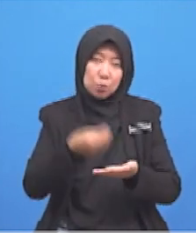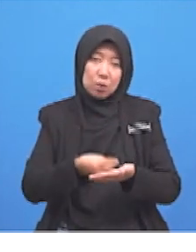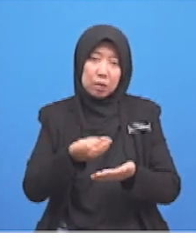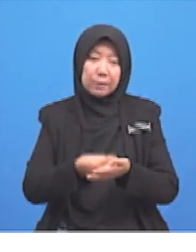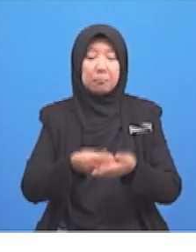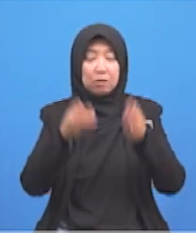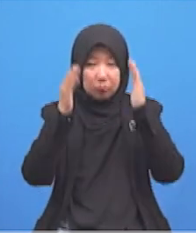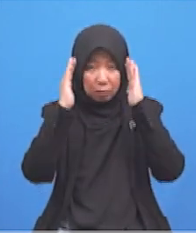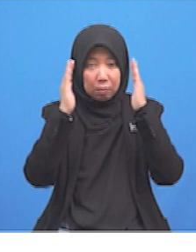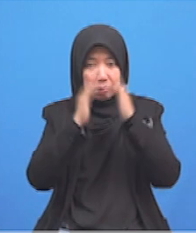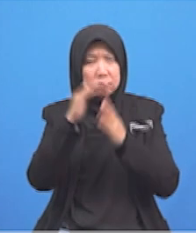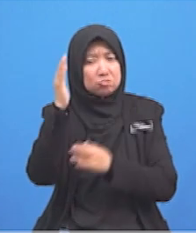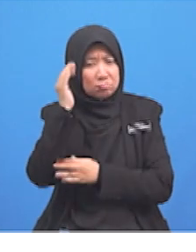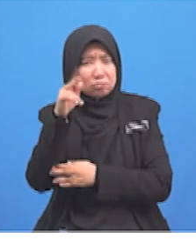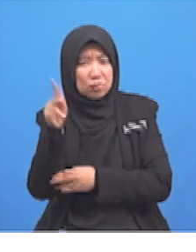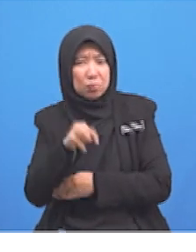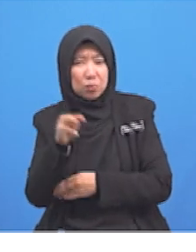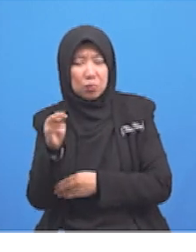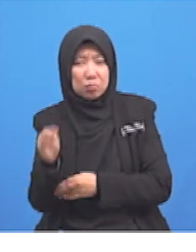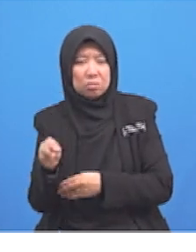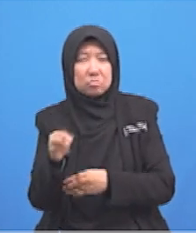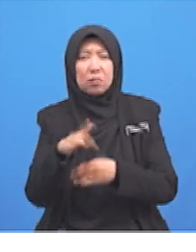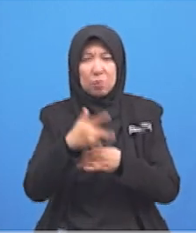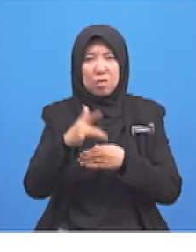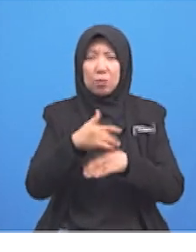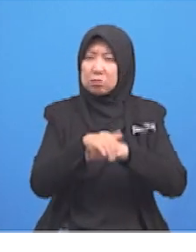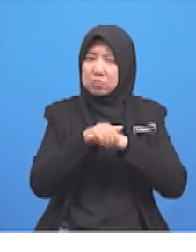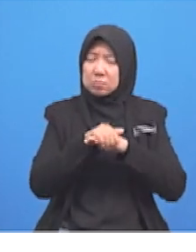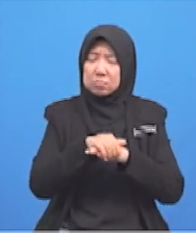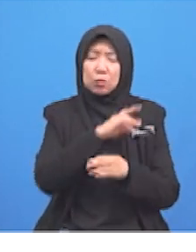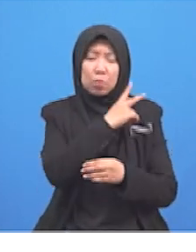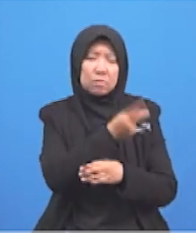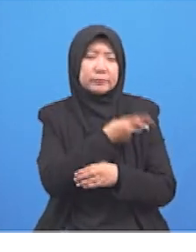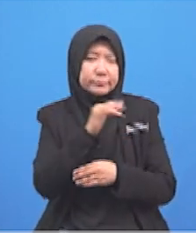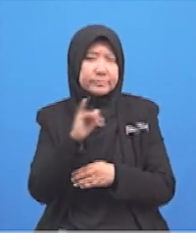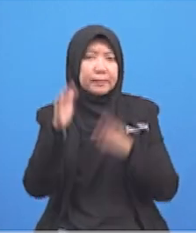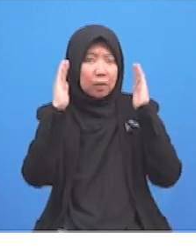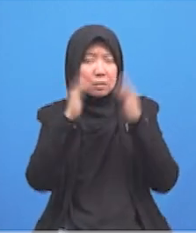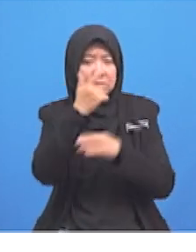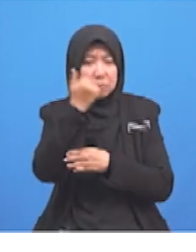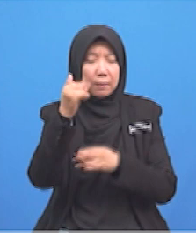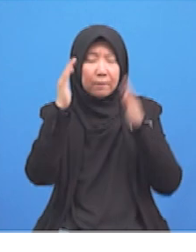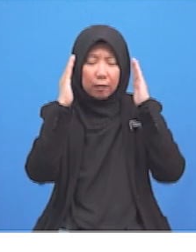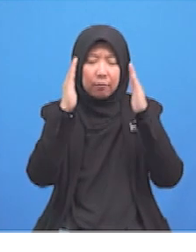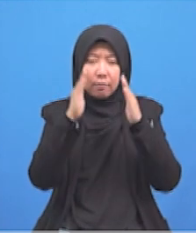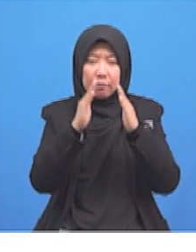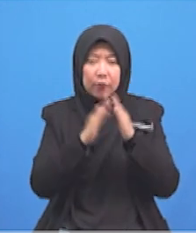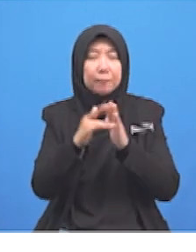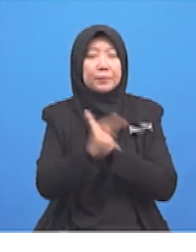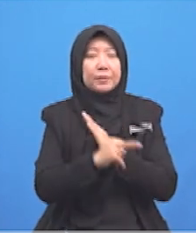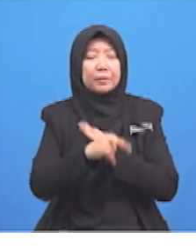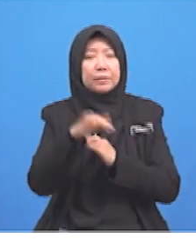Tahukah murid-murid, pada awalnya British menguasai Pahang kerana Pahang merupakan negeri